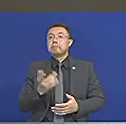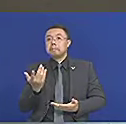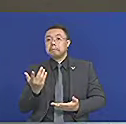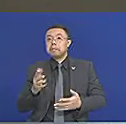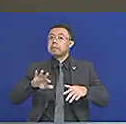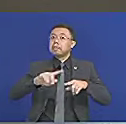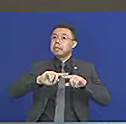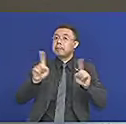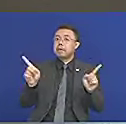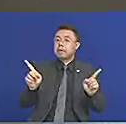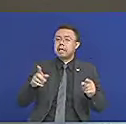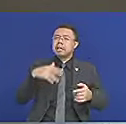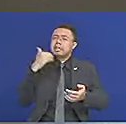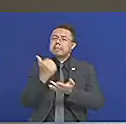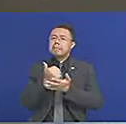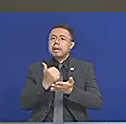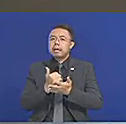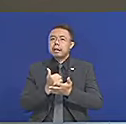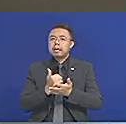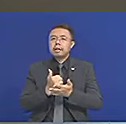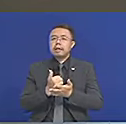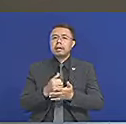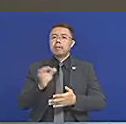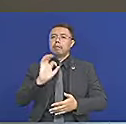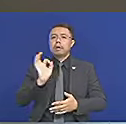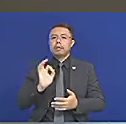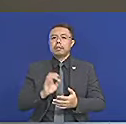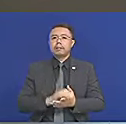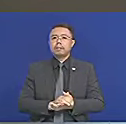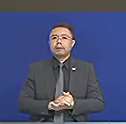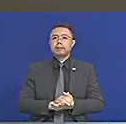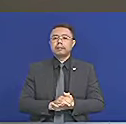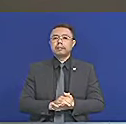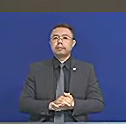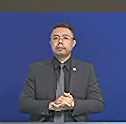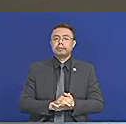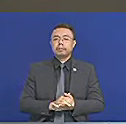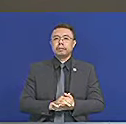Padahal sebenarnya belum.